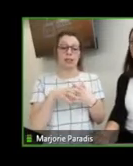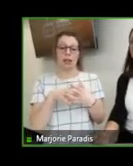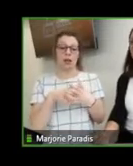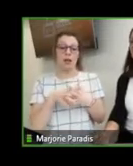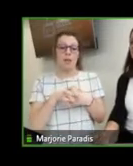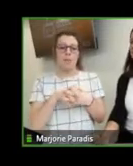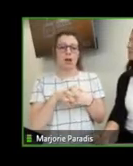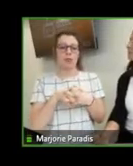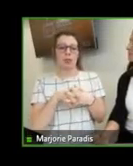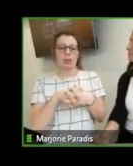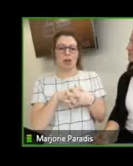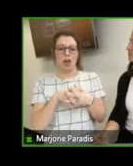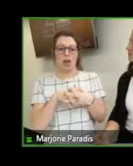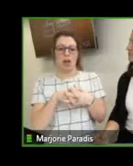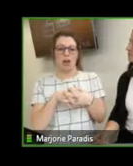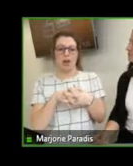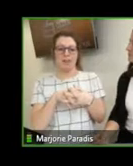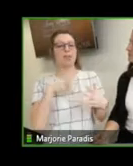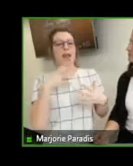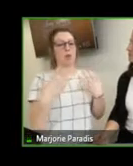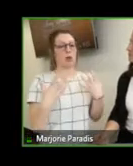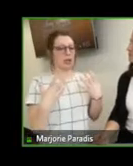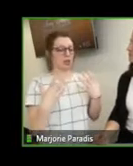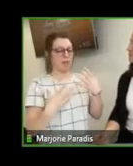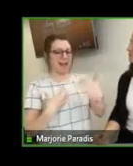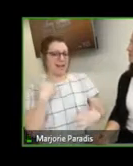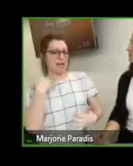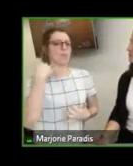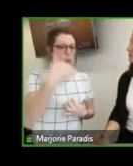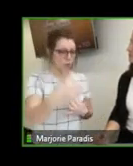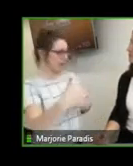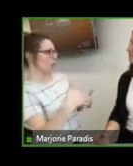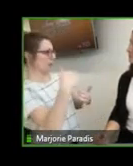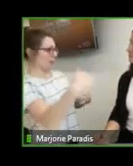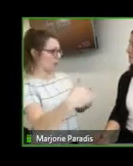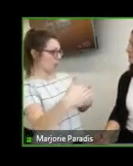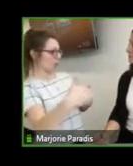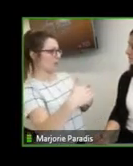etc. Donc, c'est bien beau la recherche parallèle, puis oui,